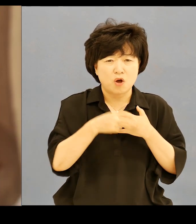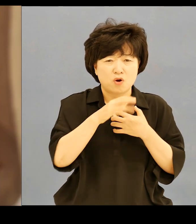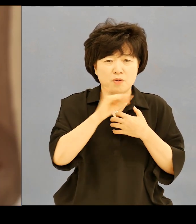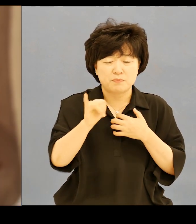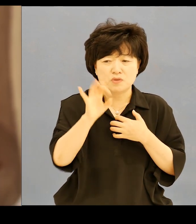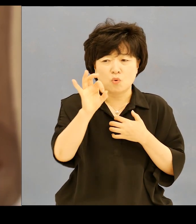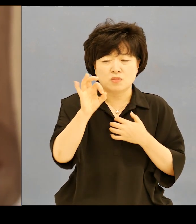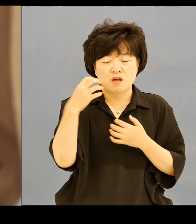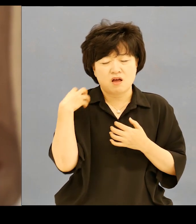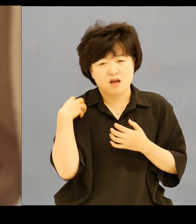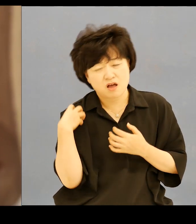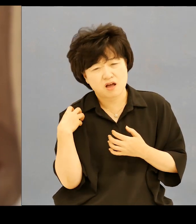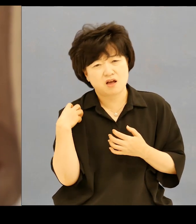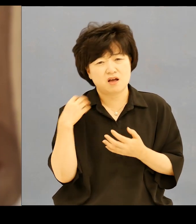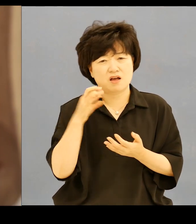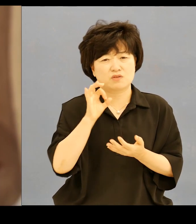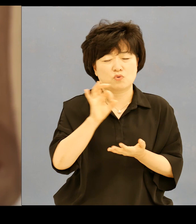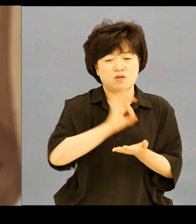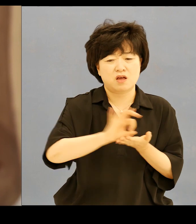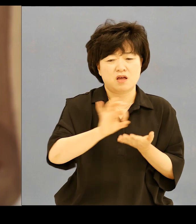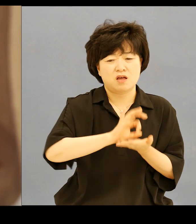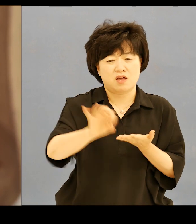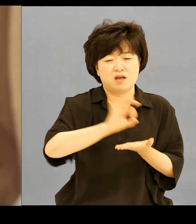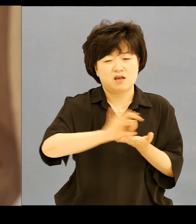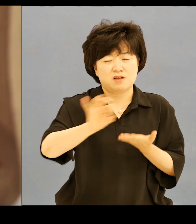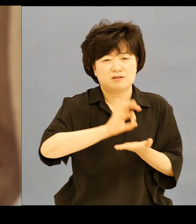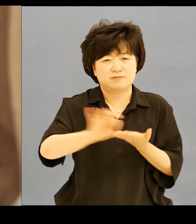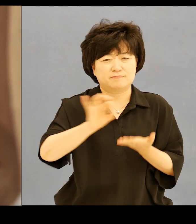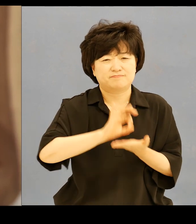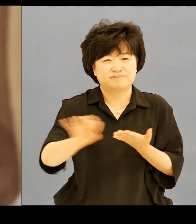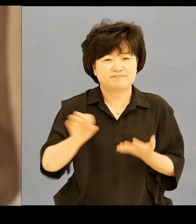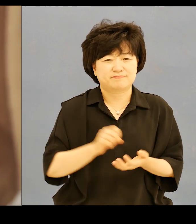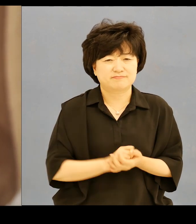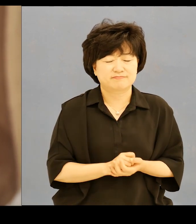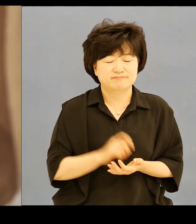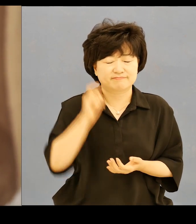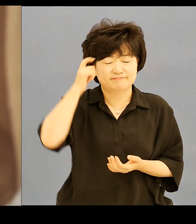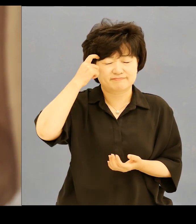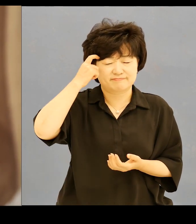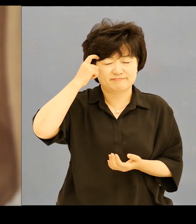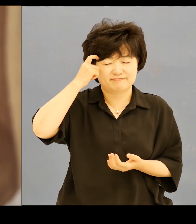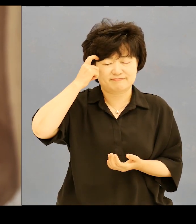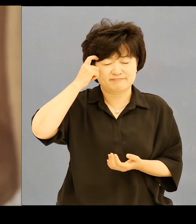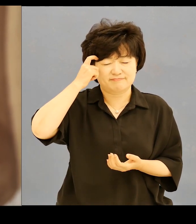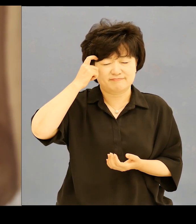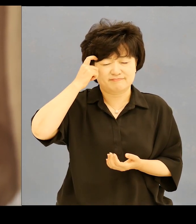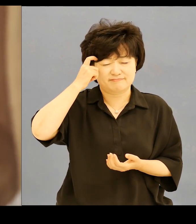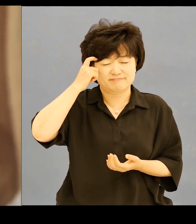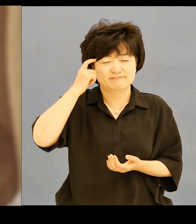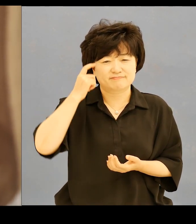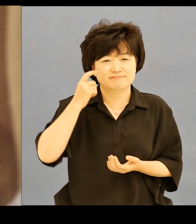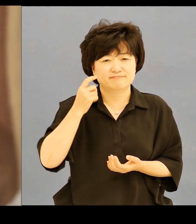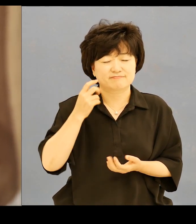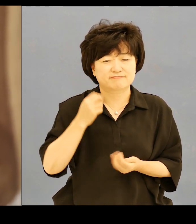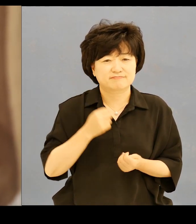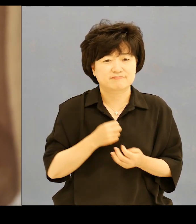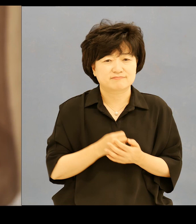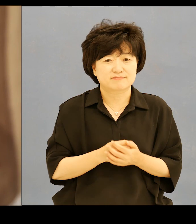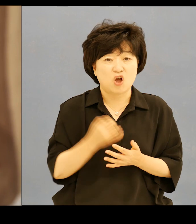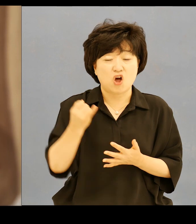병원에서 저는 계속 있어야 되고 물질적인 어려움도 있을 거고 막 별의별 생각이 다 들더라고요. 근데